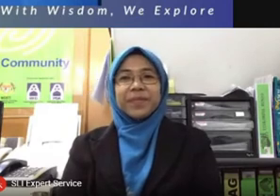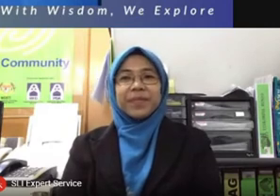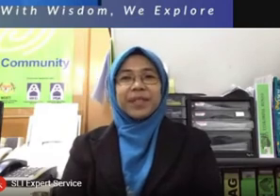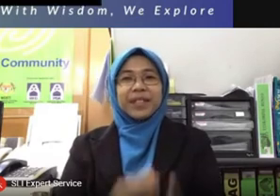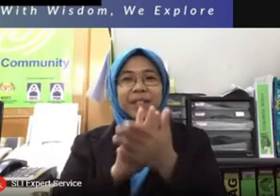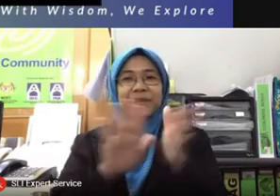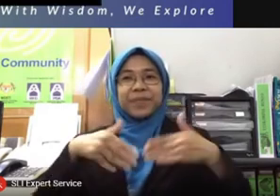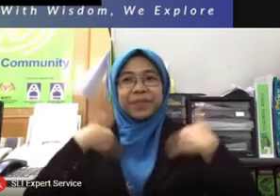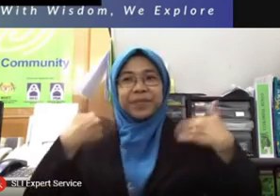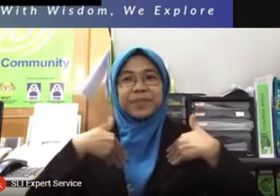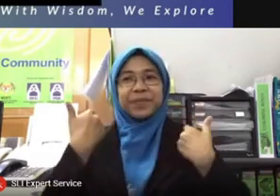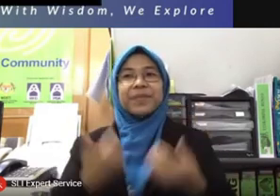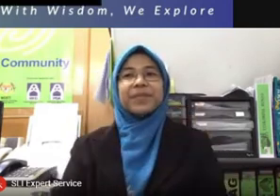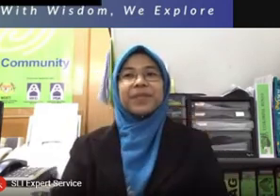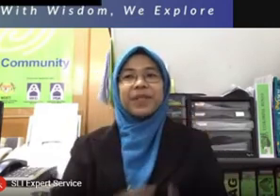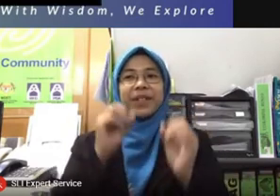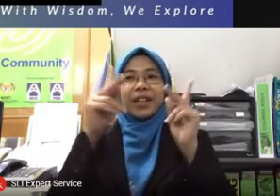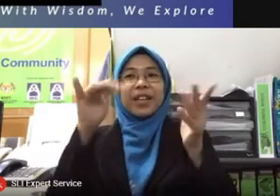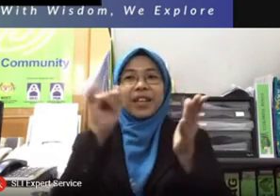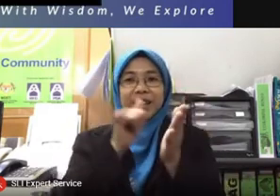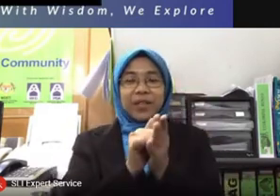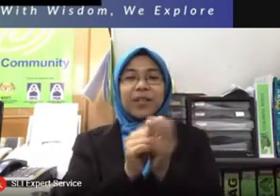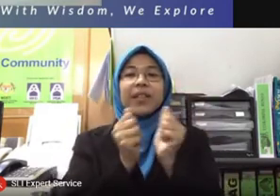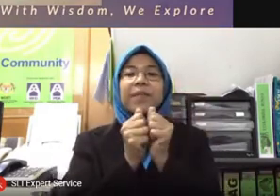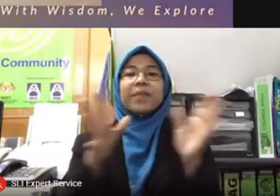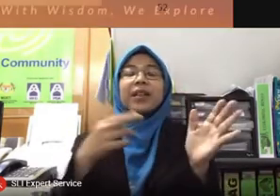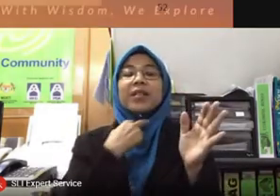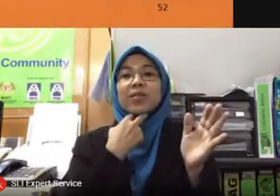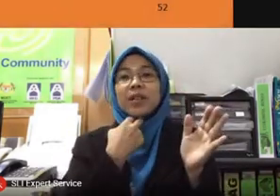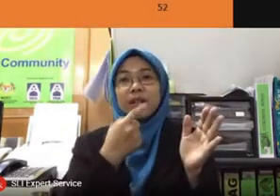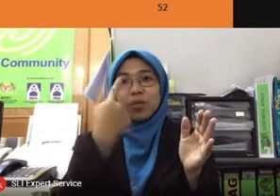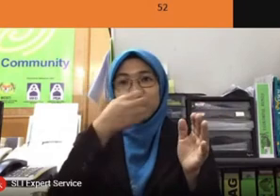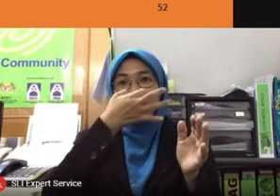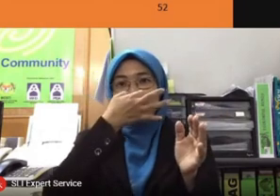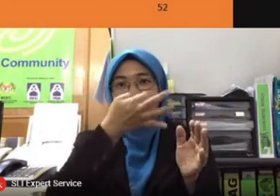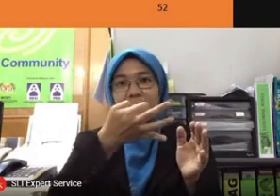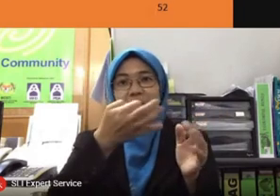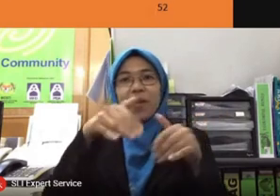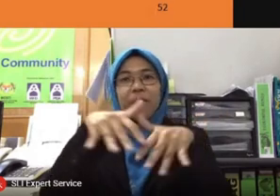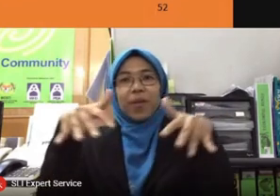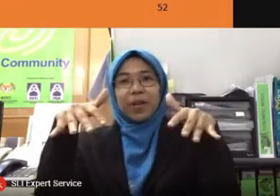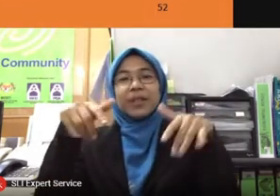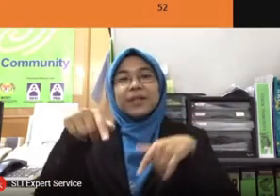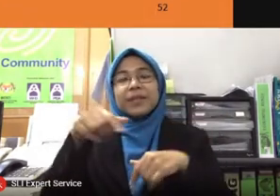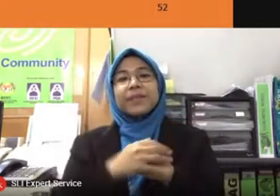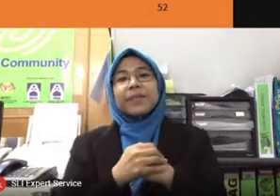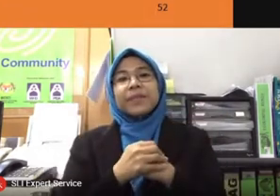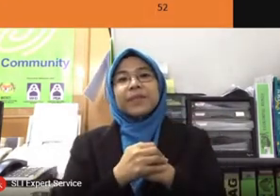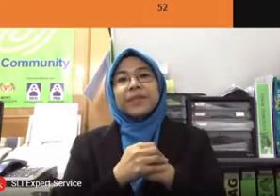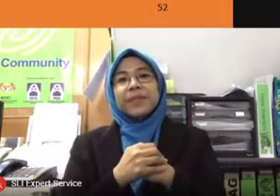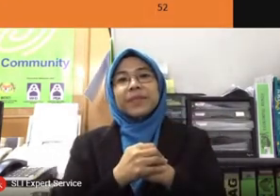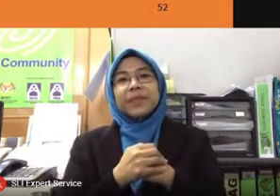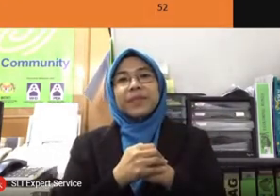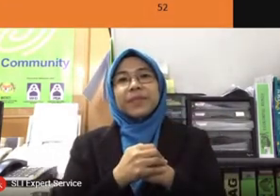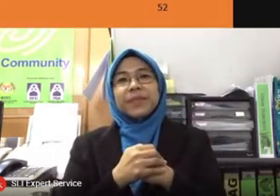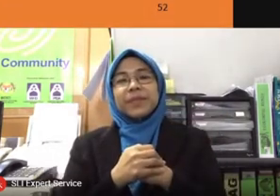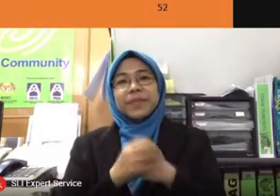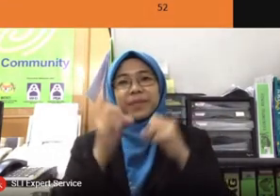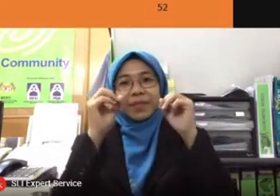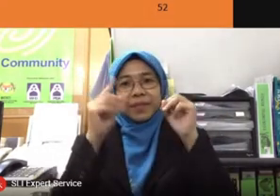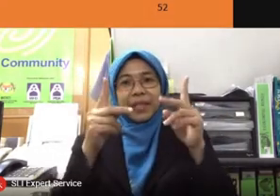salam sejahtera. Okay. Ini tanpa suara lah. Kita nak gerak di audience eh. Okay. Right. Okay.